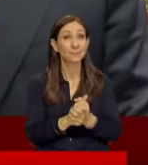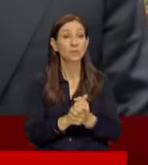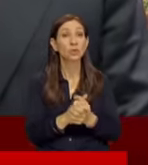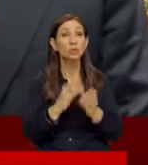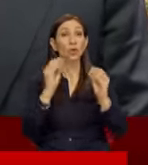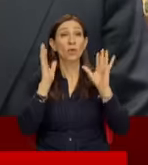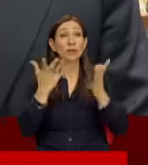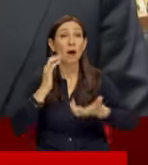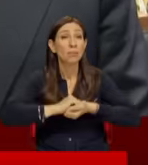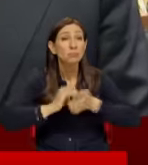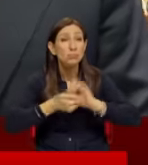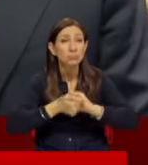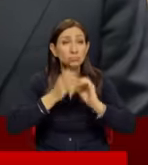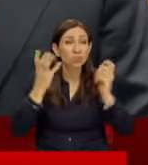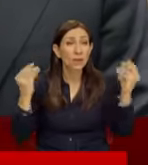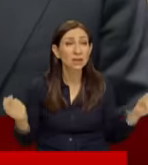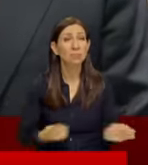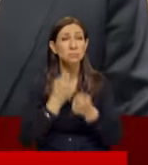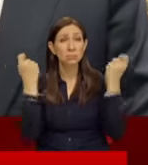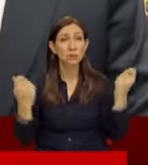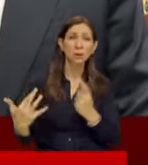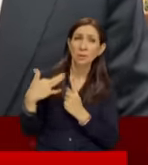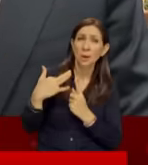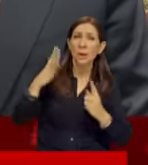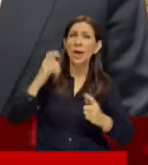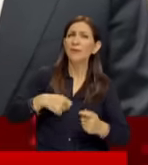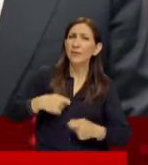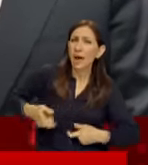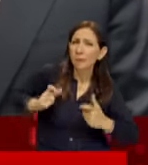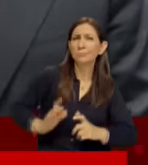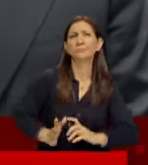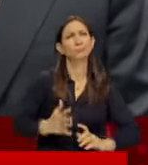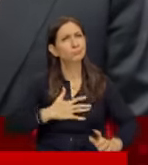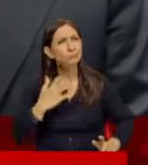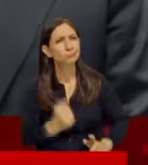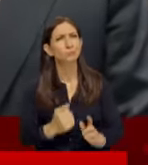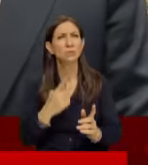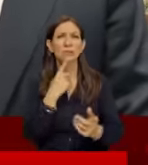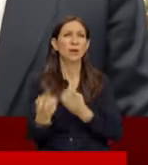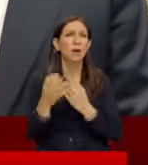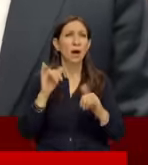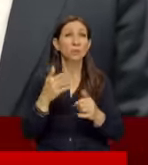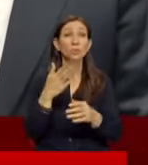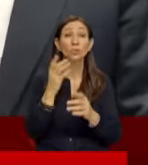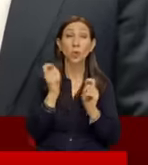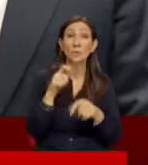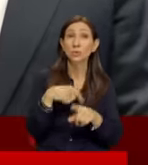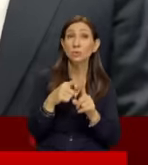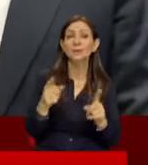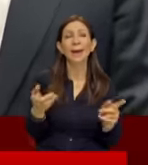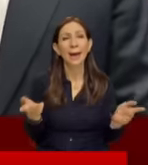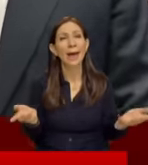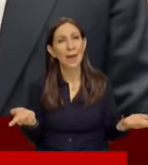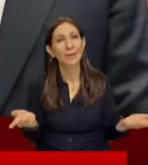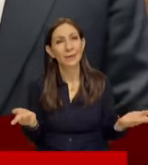çok yoğun bir kampanya ve çok yoğun bir saldırı, iftira ve birçok hususla karşı karşıya kaldık. Zor bir süreçti. Evet,